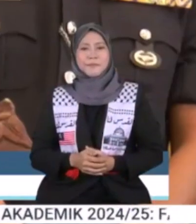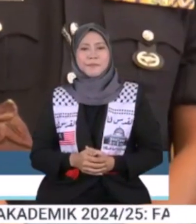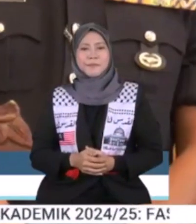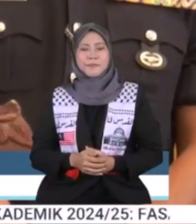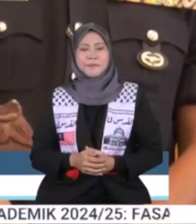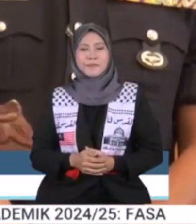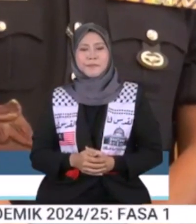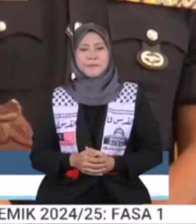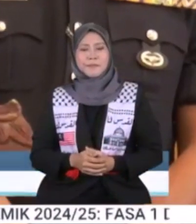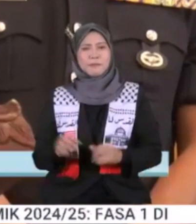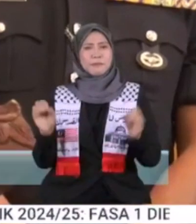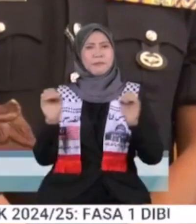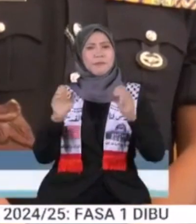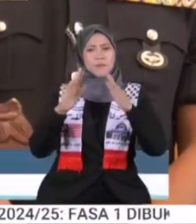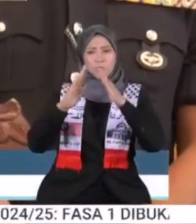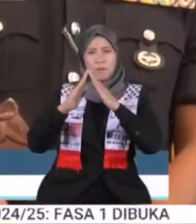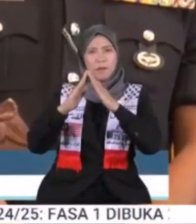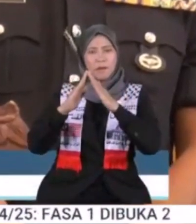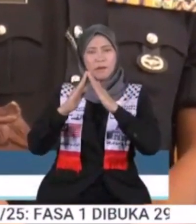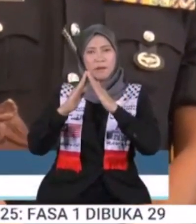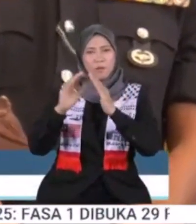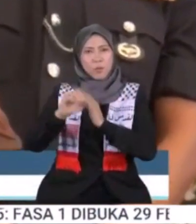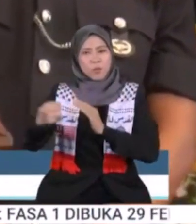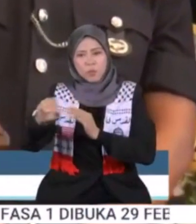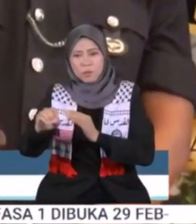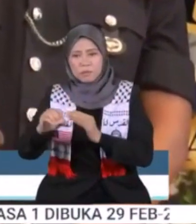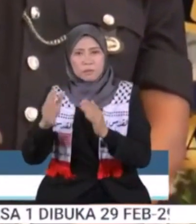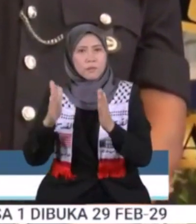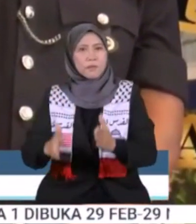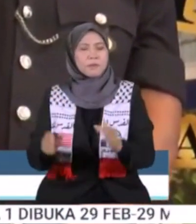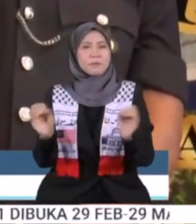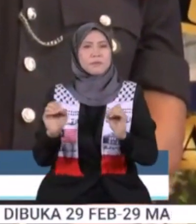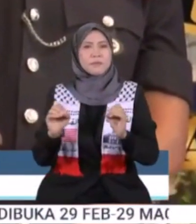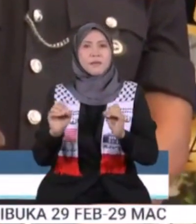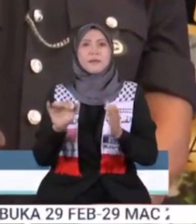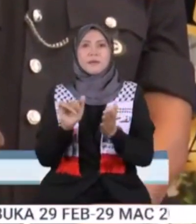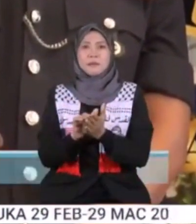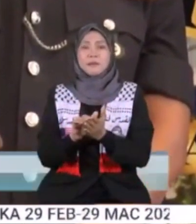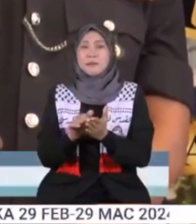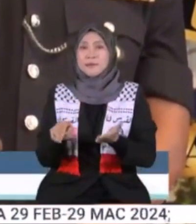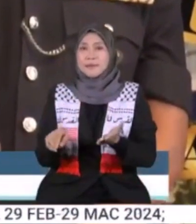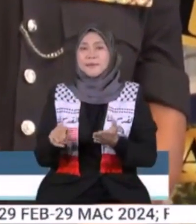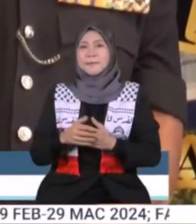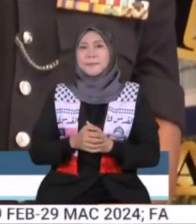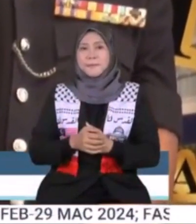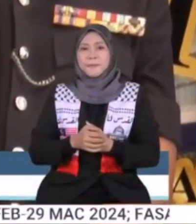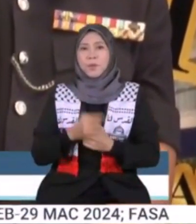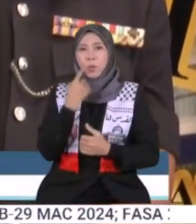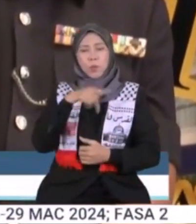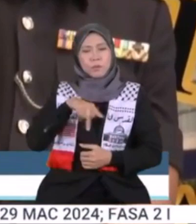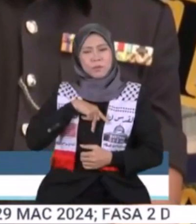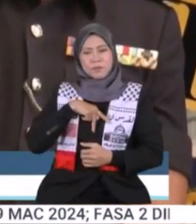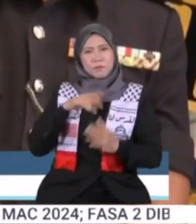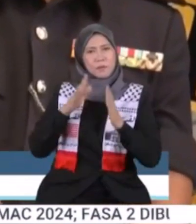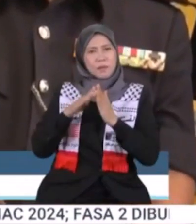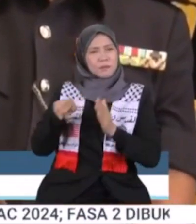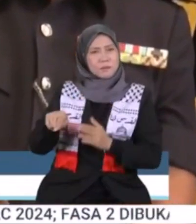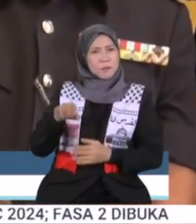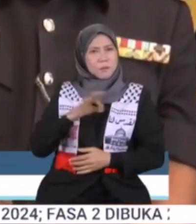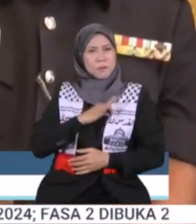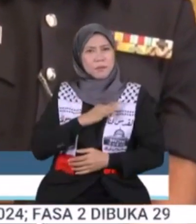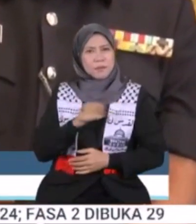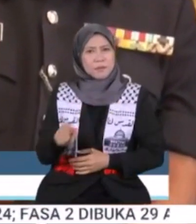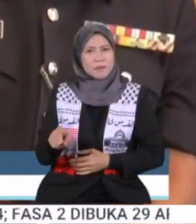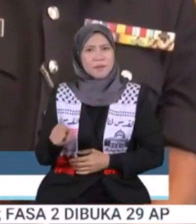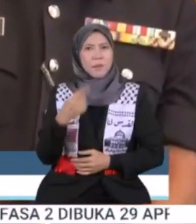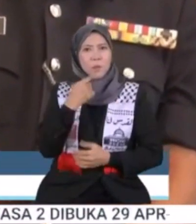Tapi tidak ada penghuni di rumah tersebut. Sebab itu saya cakap tadi, kita sekarang sedang berusaha mengesan siapa pemilik rumah tersebut dan